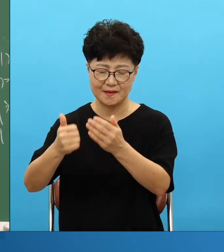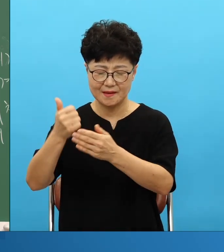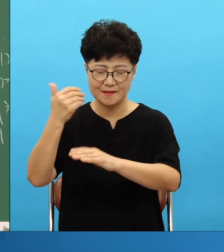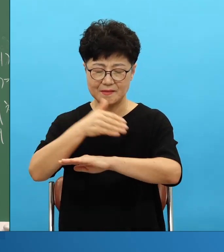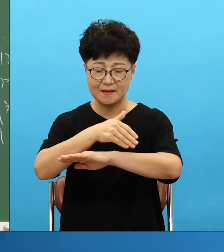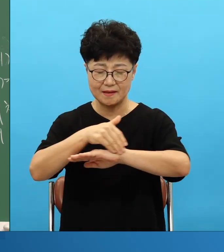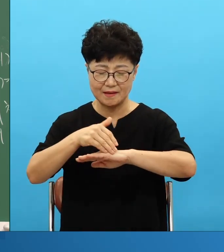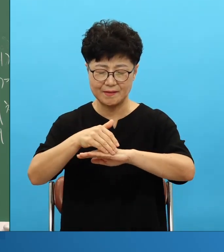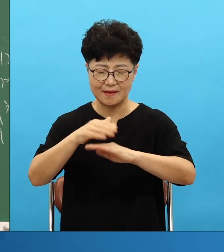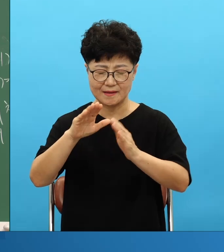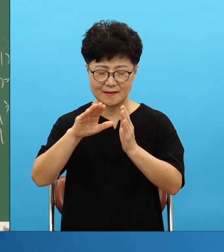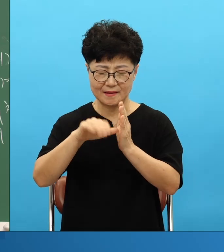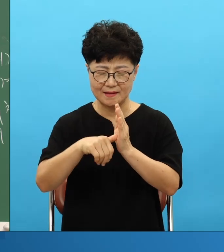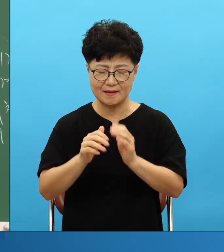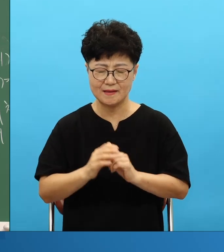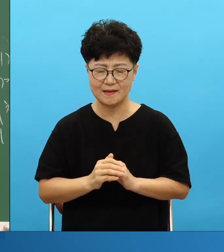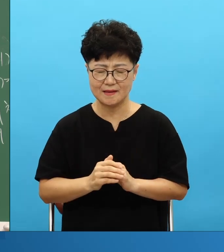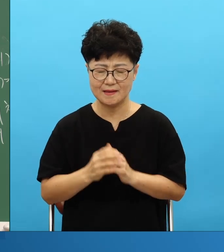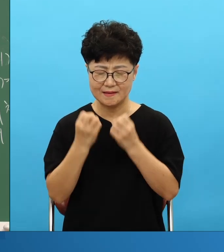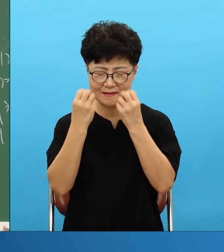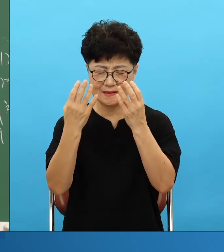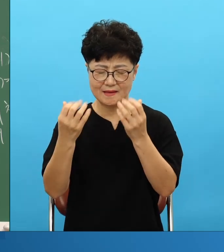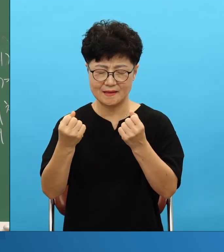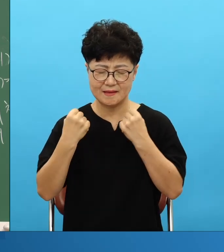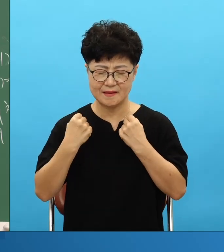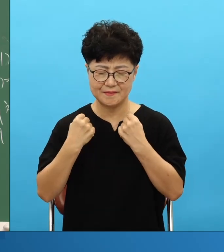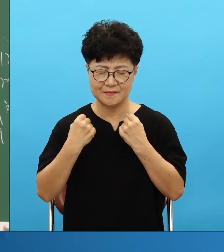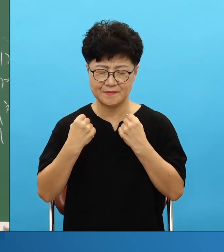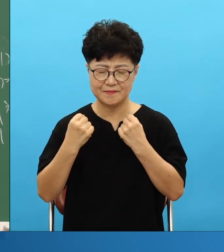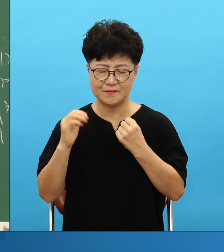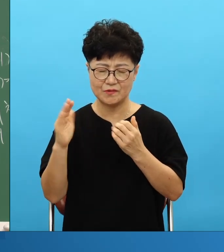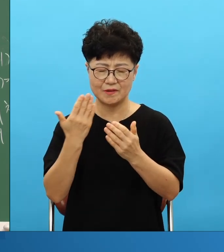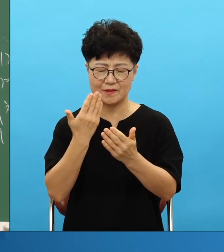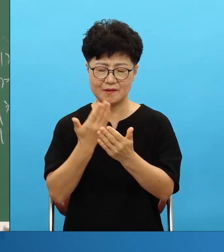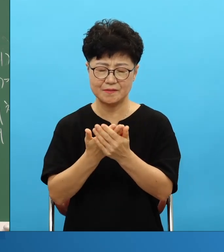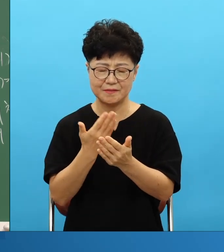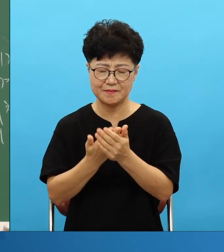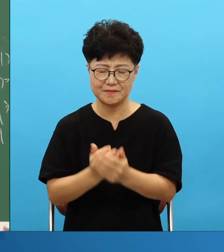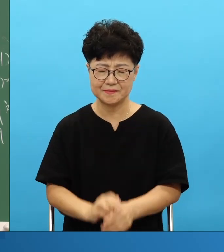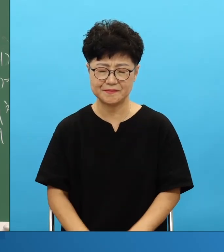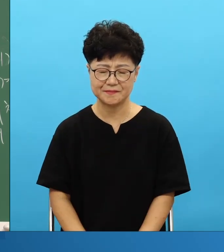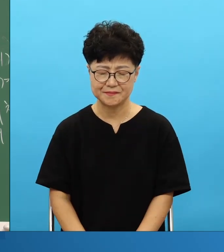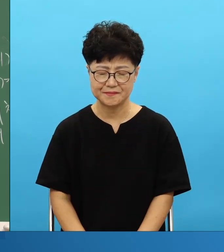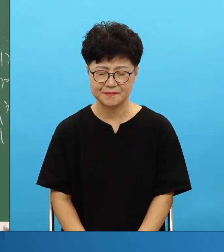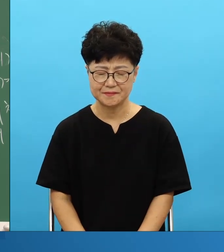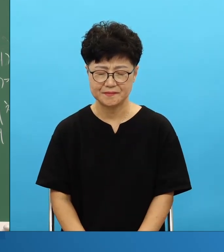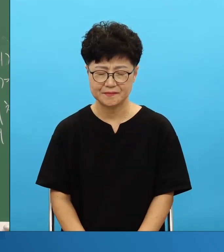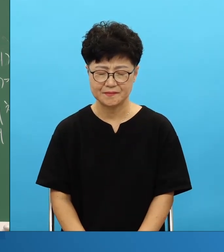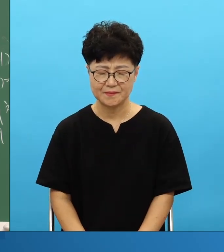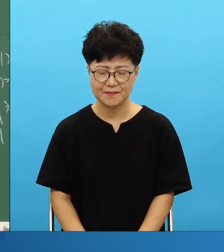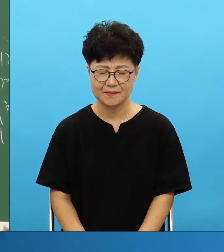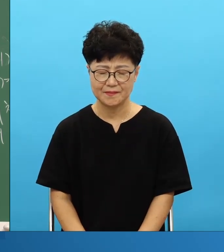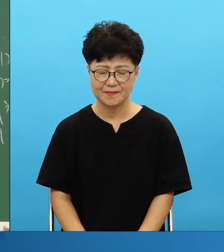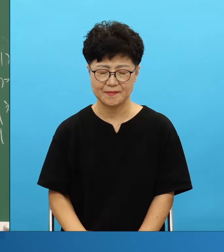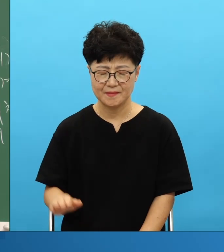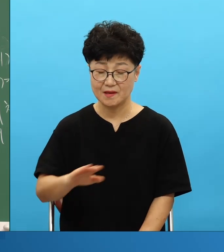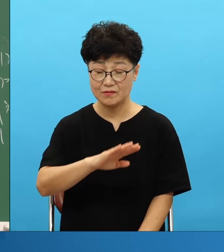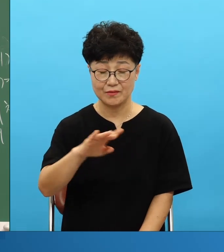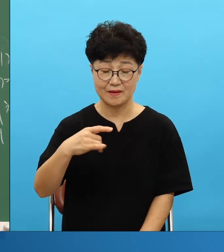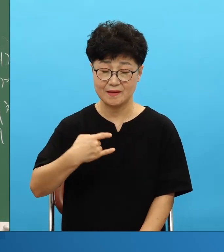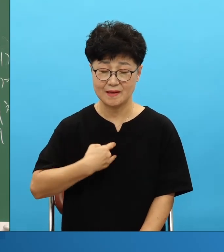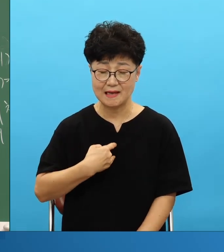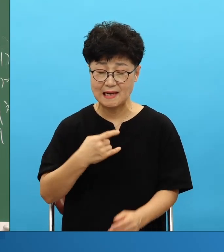속에 새 힘을 얻는 시작이 되게 해주옵시며 Within your plan, let this be an opportunity for us to gain new strength and power. 우리에게